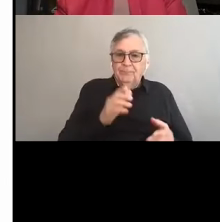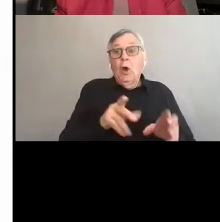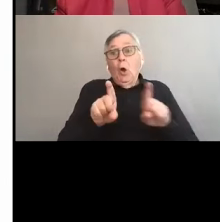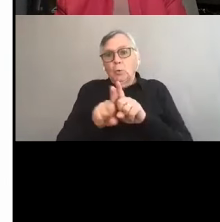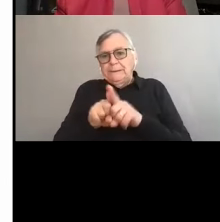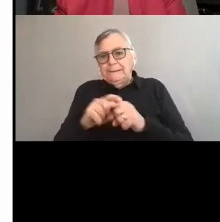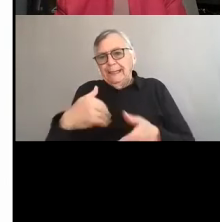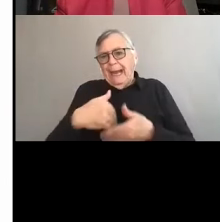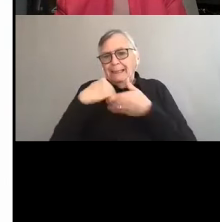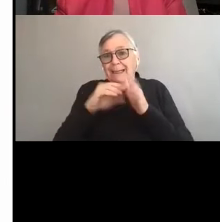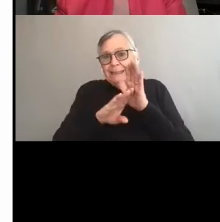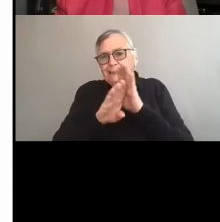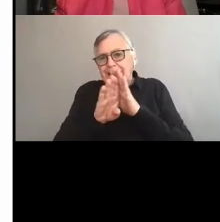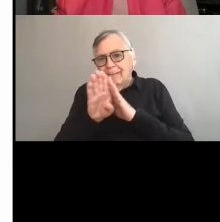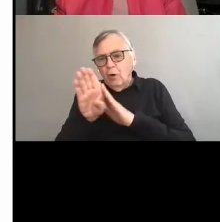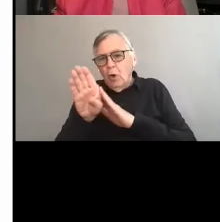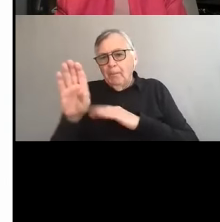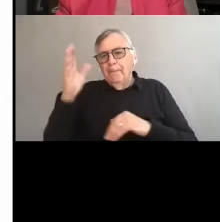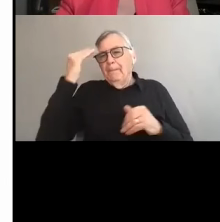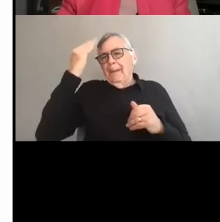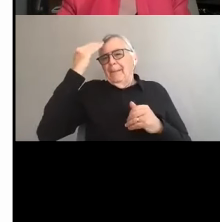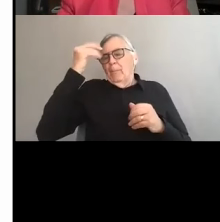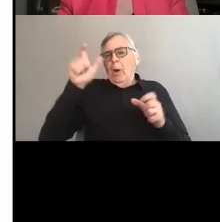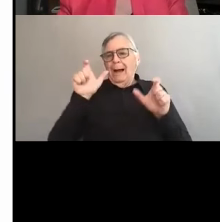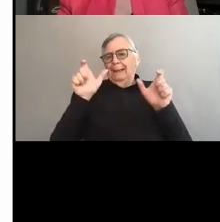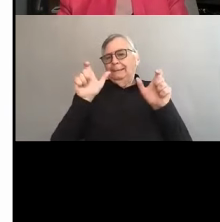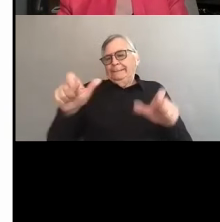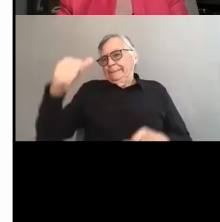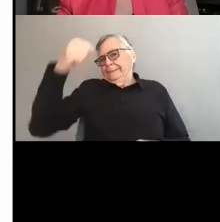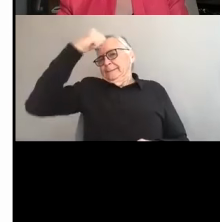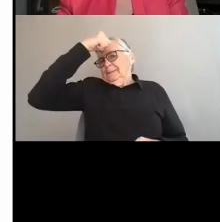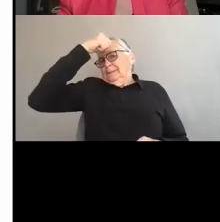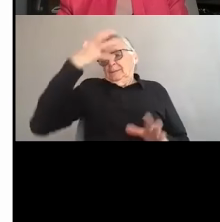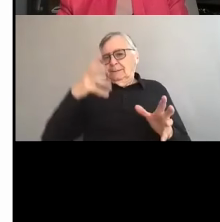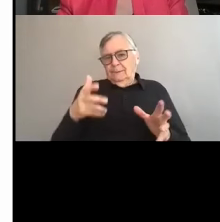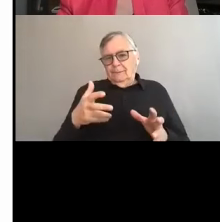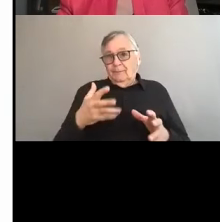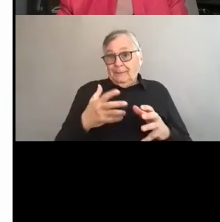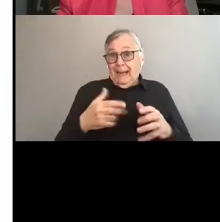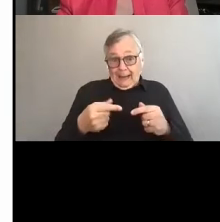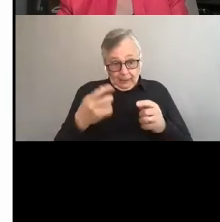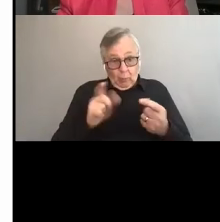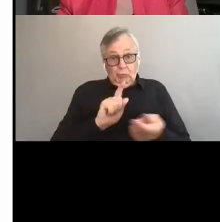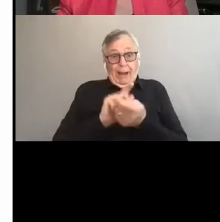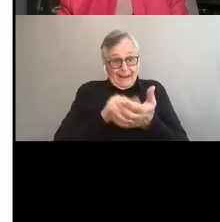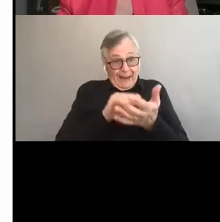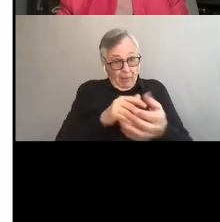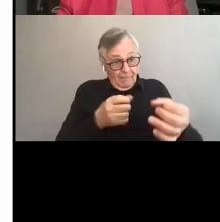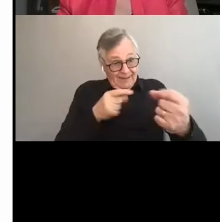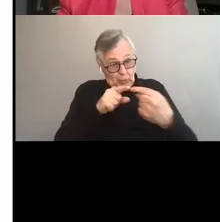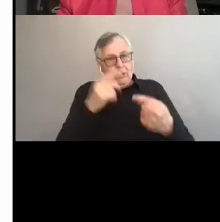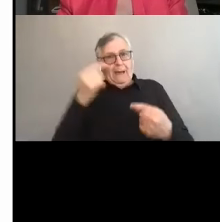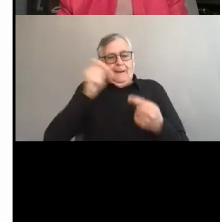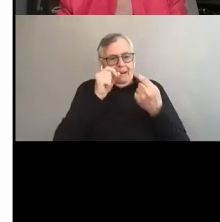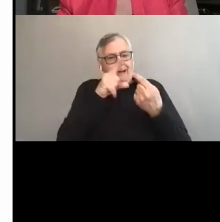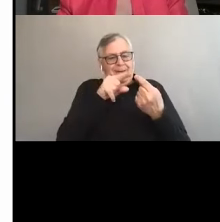nous aider à développer une mémoire vaccinale. Donc, quand on va rencontrer l'antigène à nouveau, ça va nous aider à réveiller